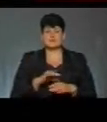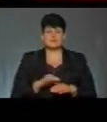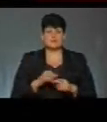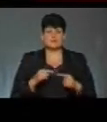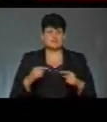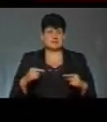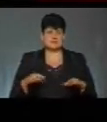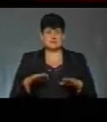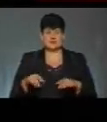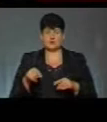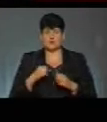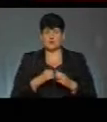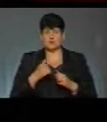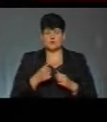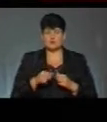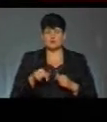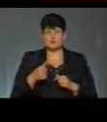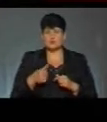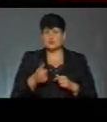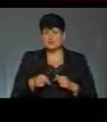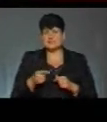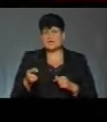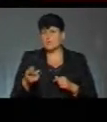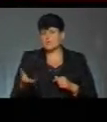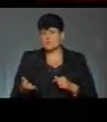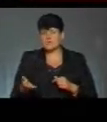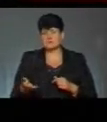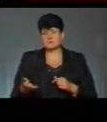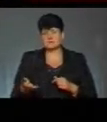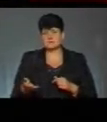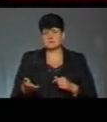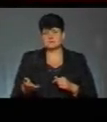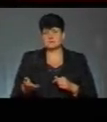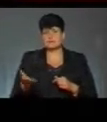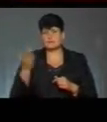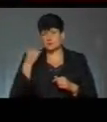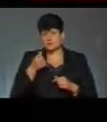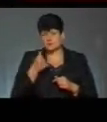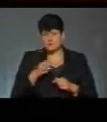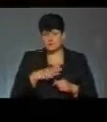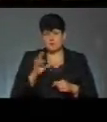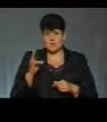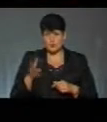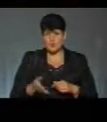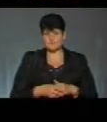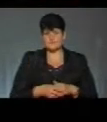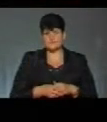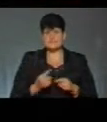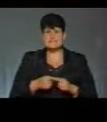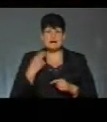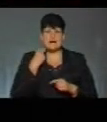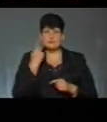різних місцях. В цьому році у нас Тернопіль. В минулому році був Миколаїв. Це англомовний